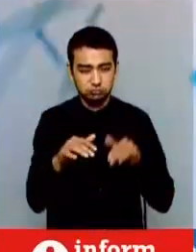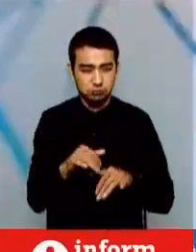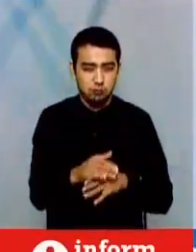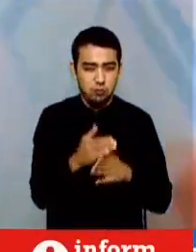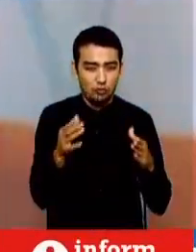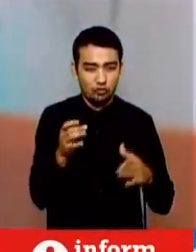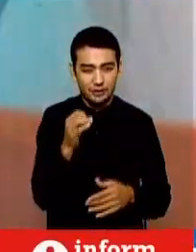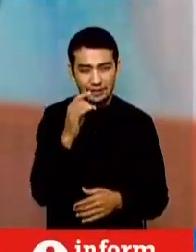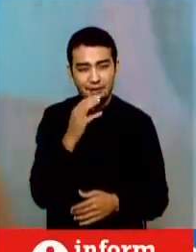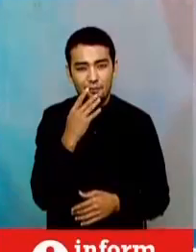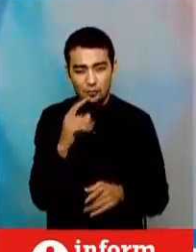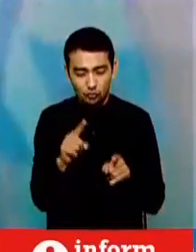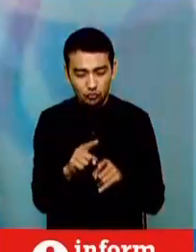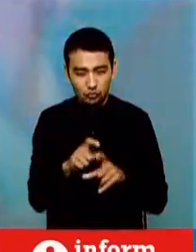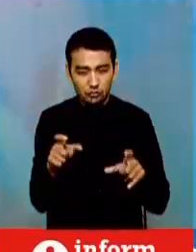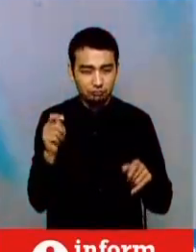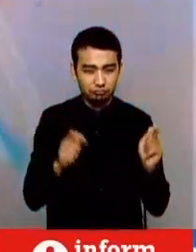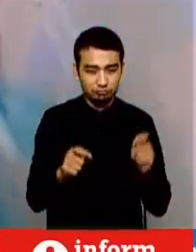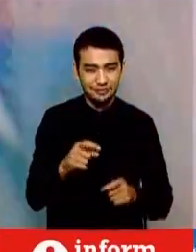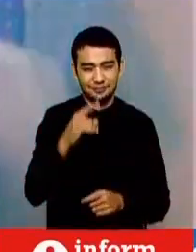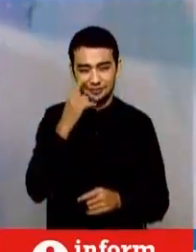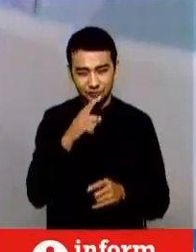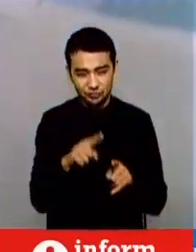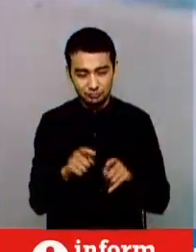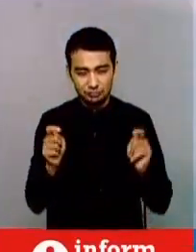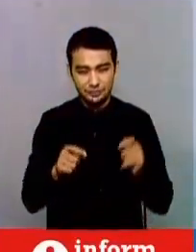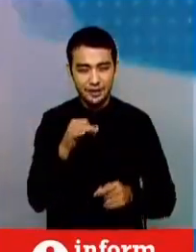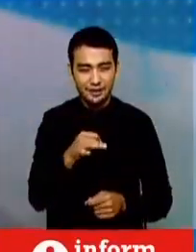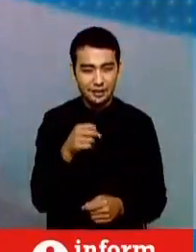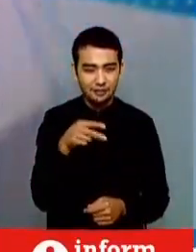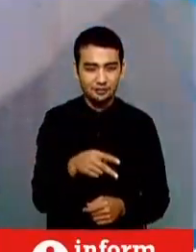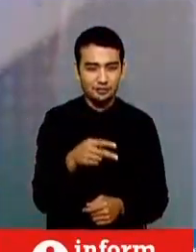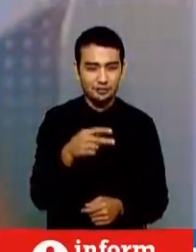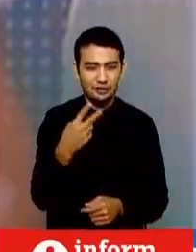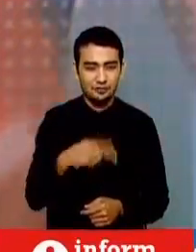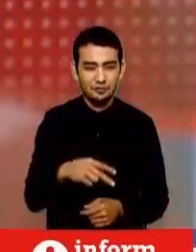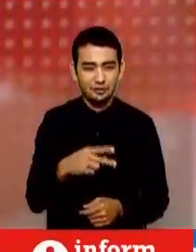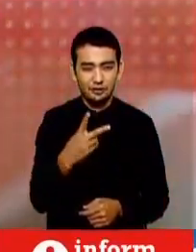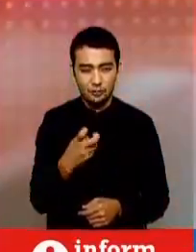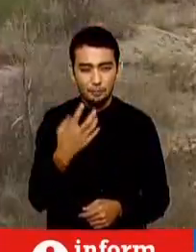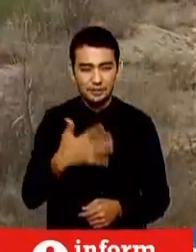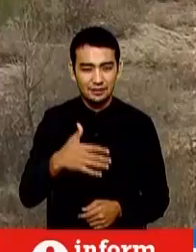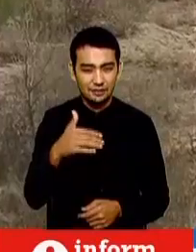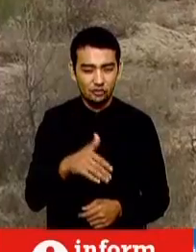привлекает и иностранцев. С начала года область посетила порядка 250 тысяч человек.